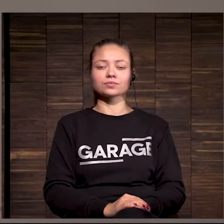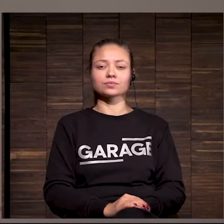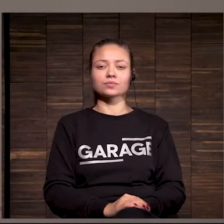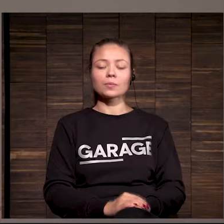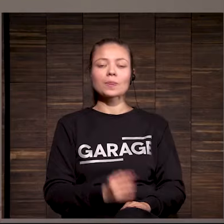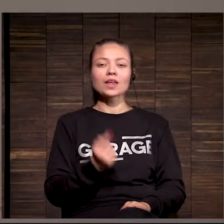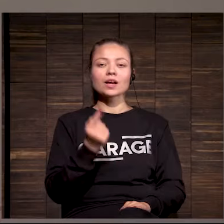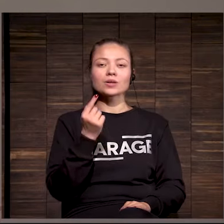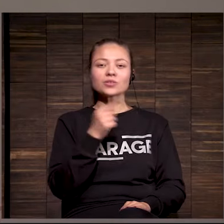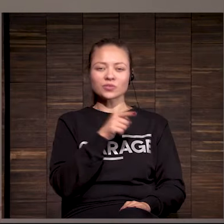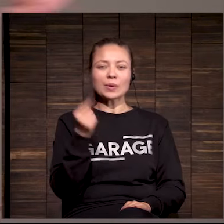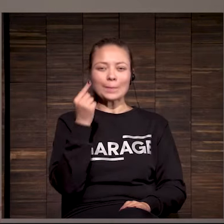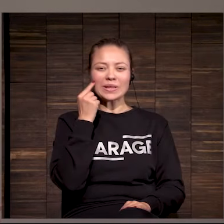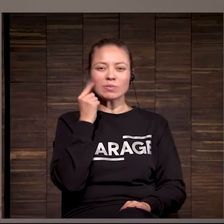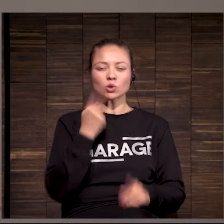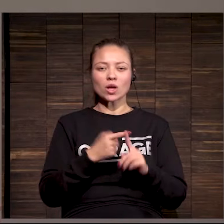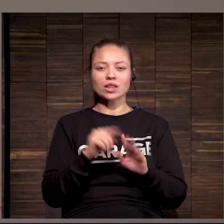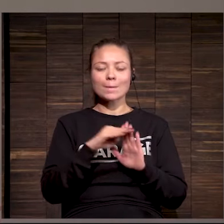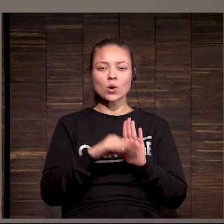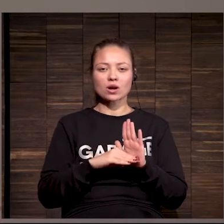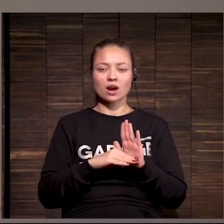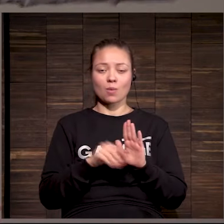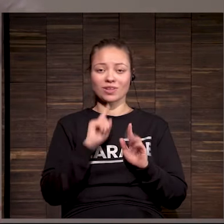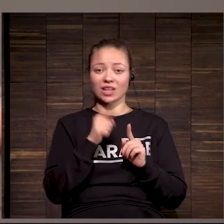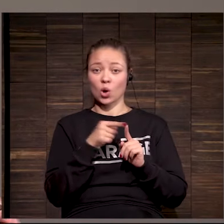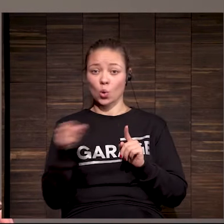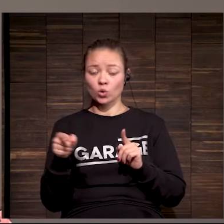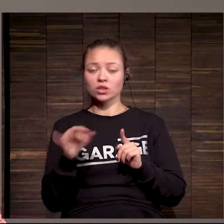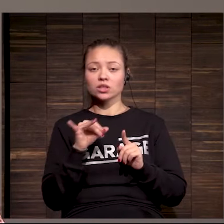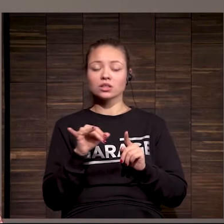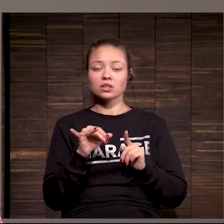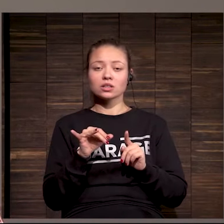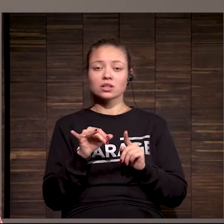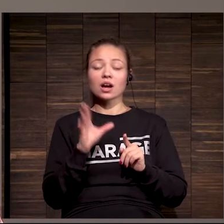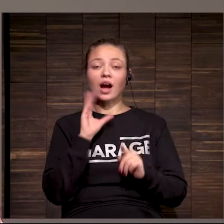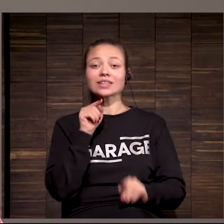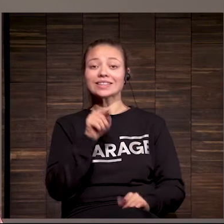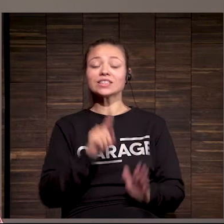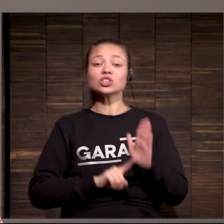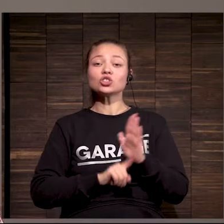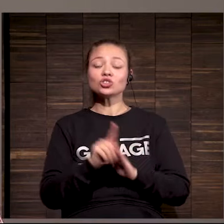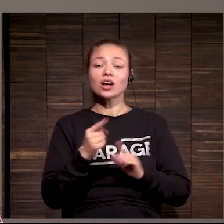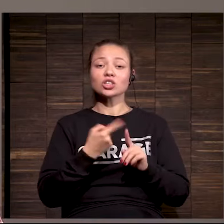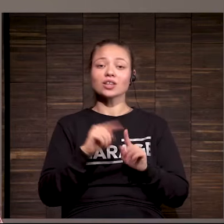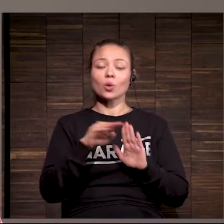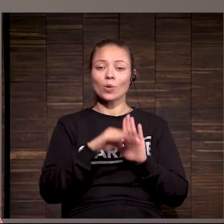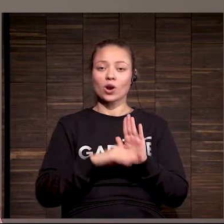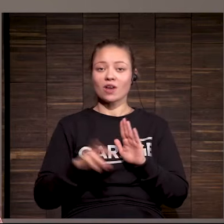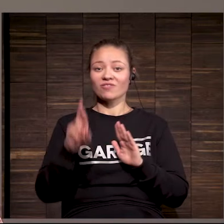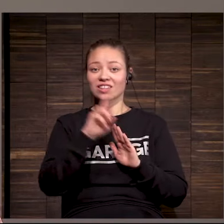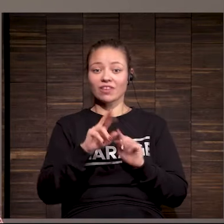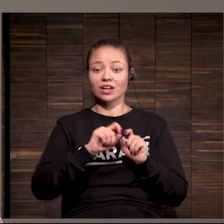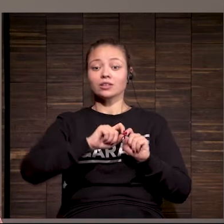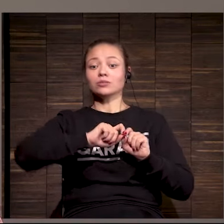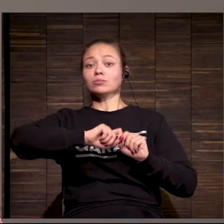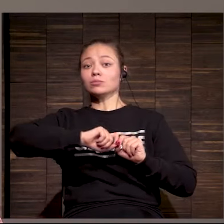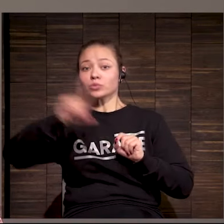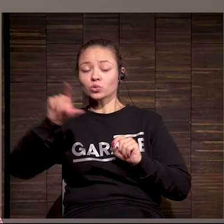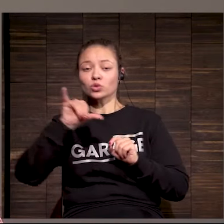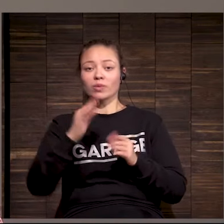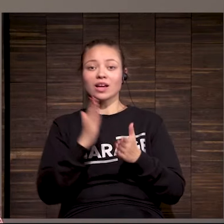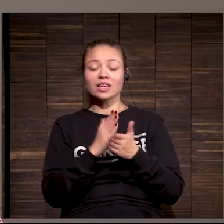понимаете вы понимаете что эта программа на целый год и как только когда ты начинаешь уже эту программу в январе и и запускаешь у тебя планы